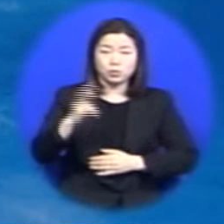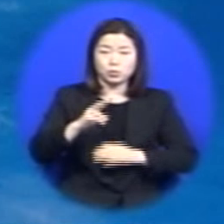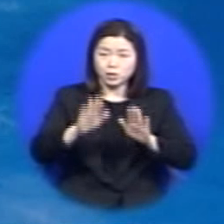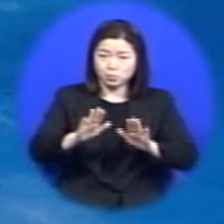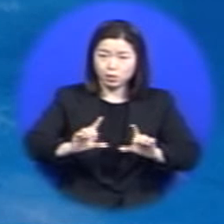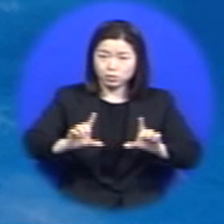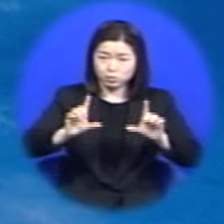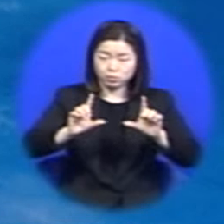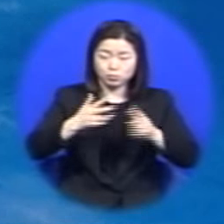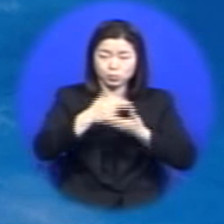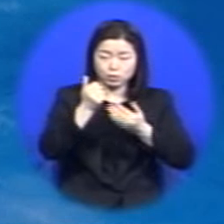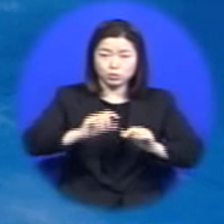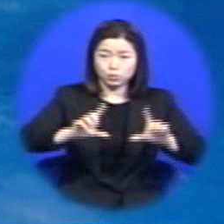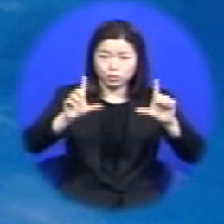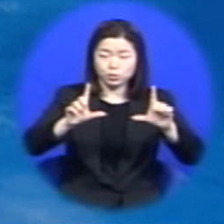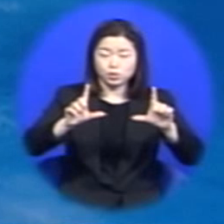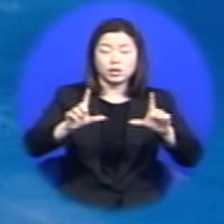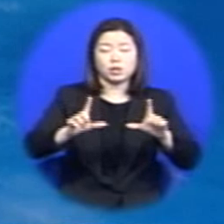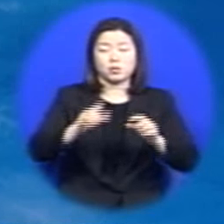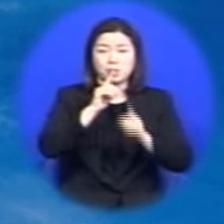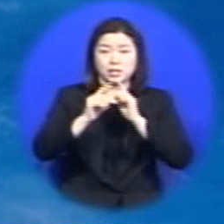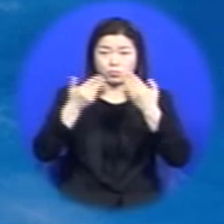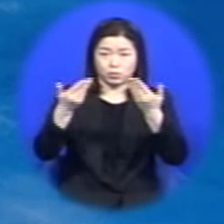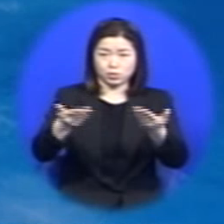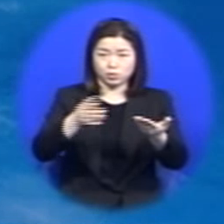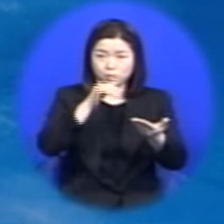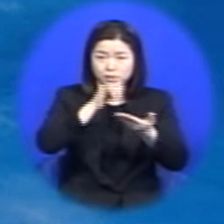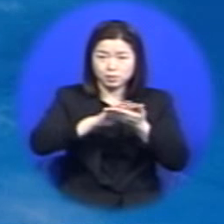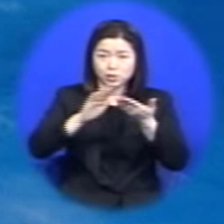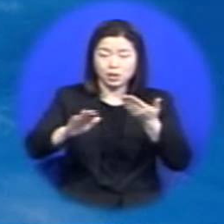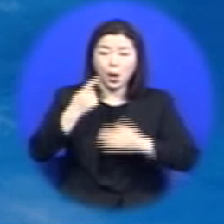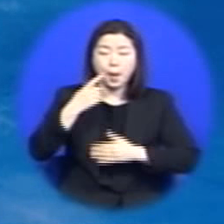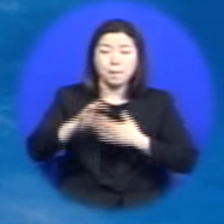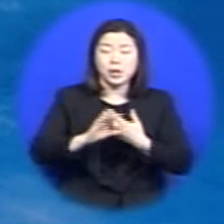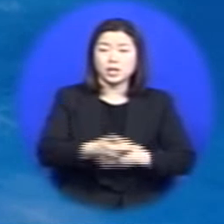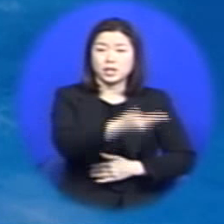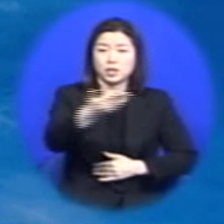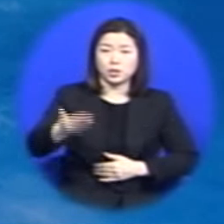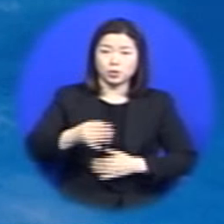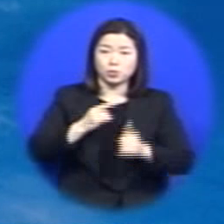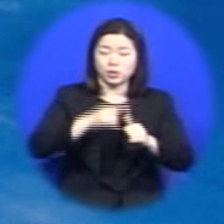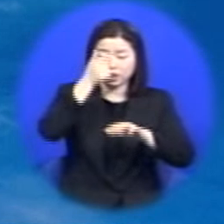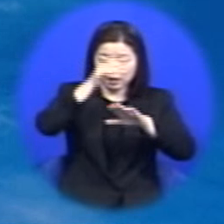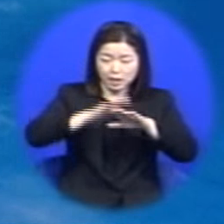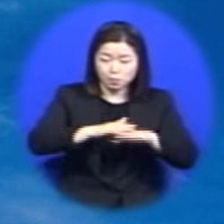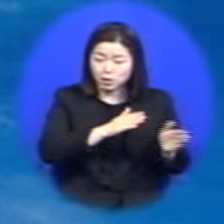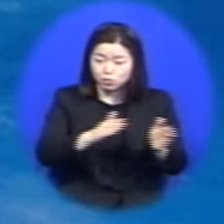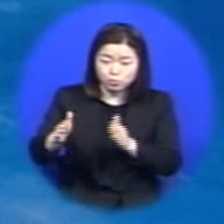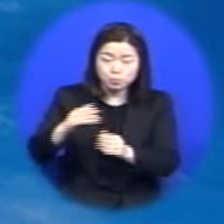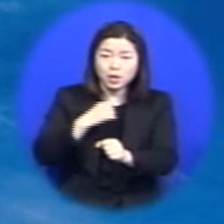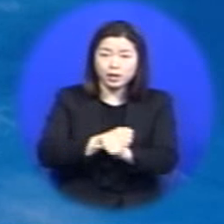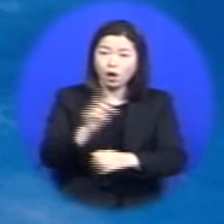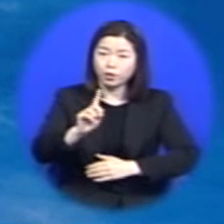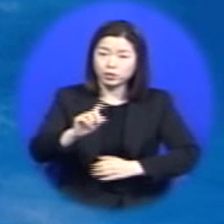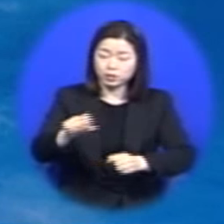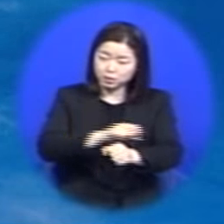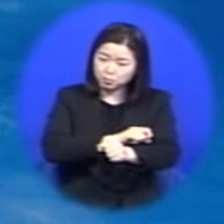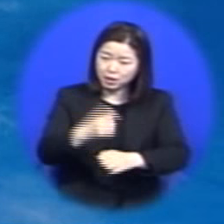드리고 있습니다. 여러분, 만약에 여러분에게 예배를 준비하라는 특별한 어떤